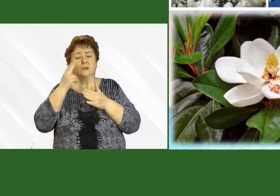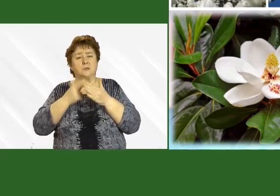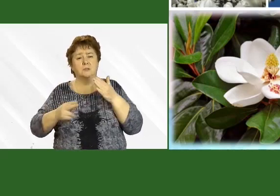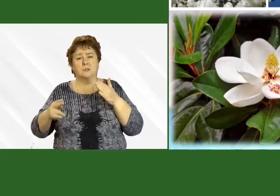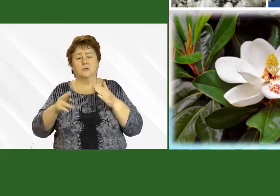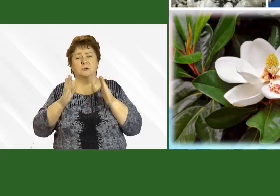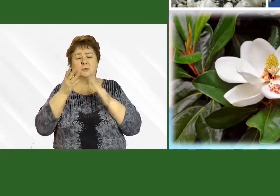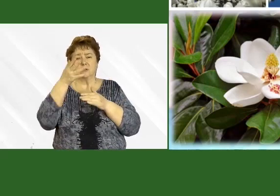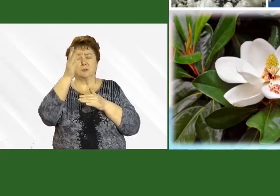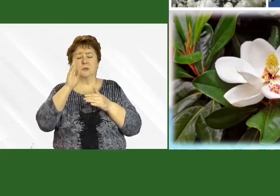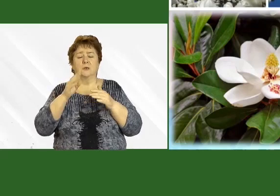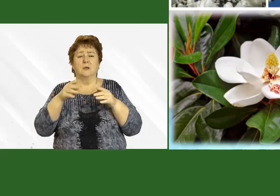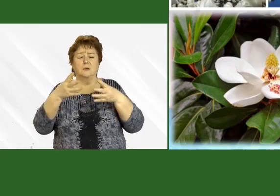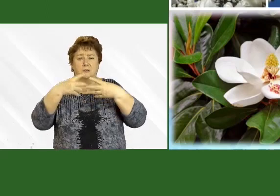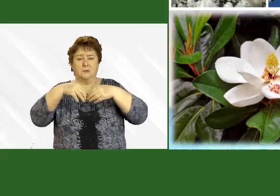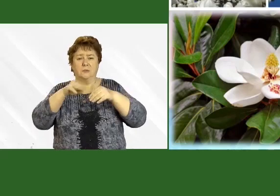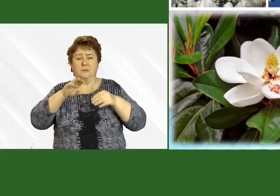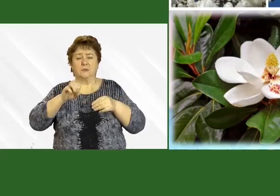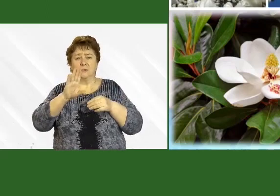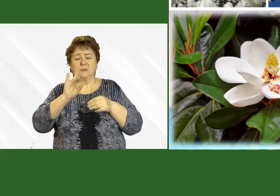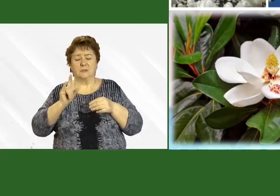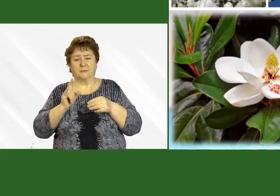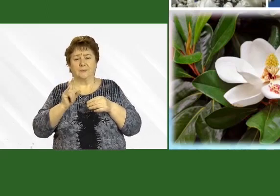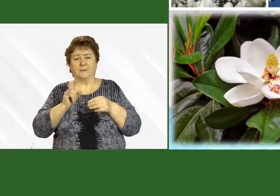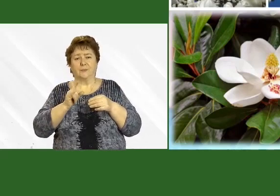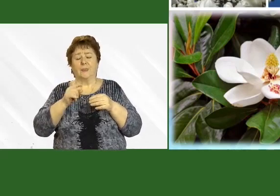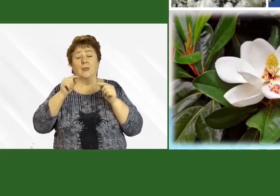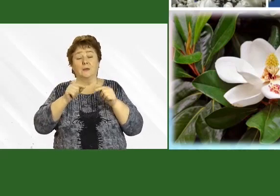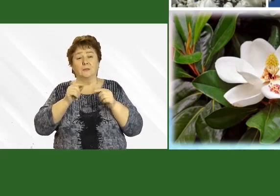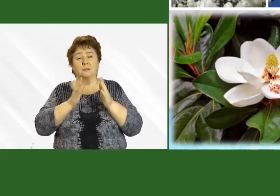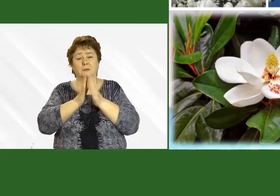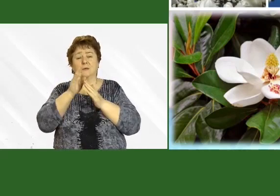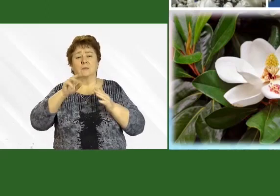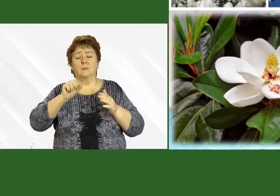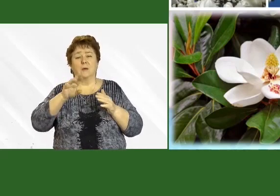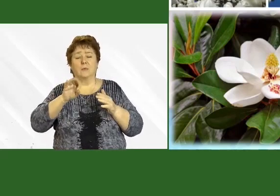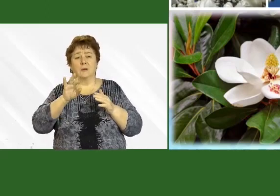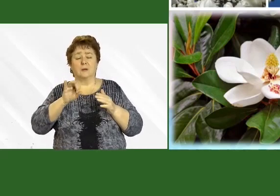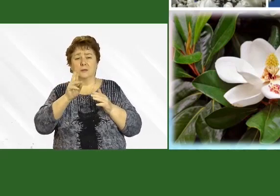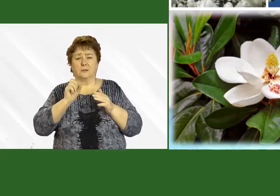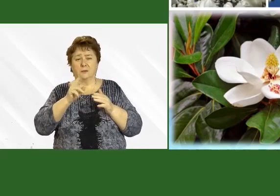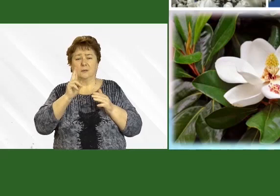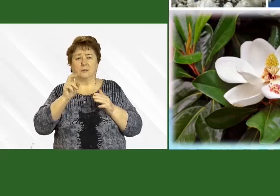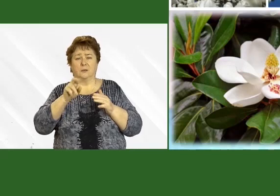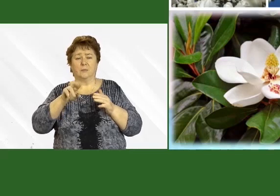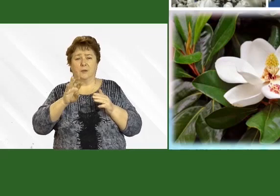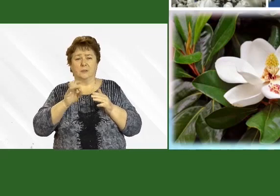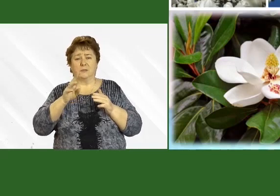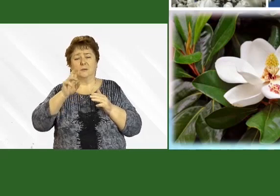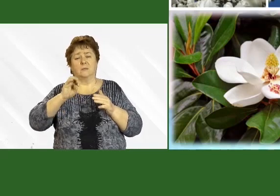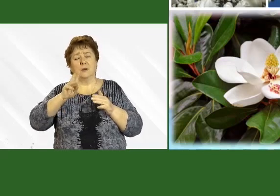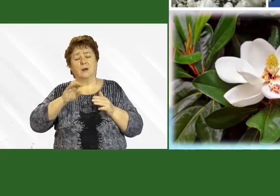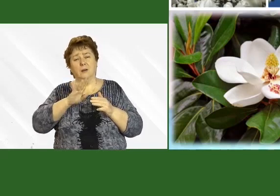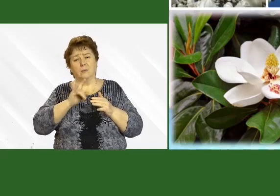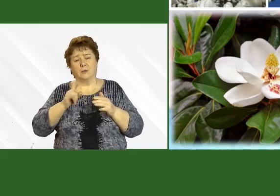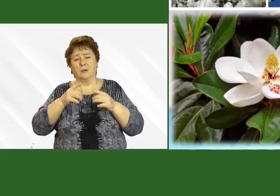семейства tissot а также здесь растут папоротники кипарисы пальмы и